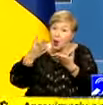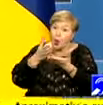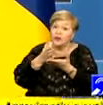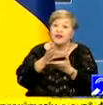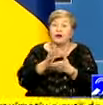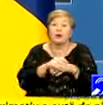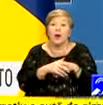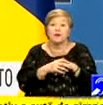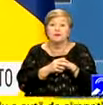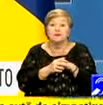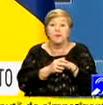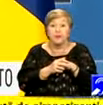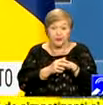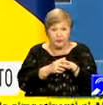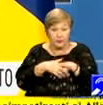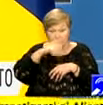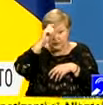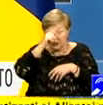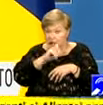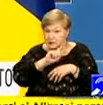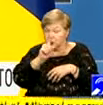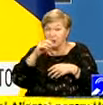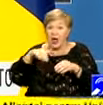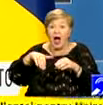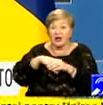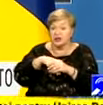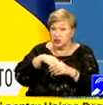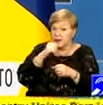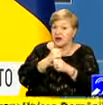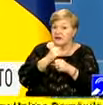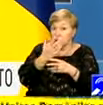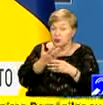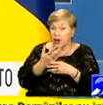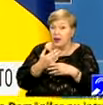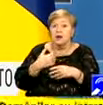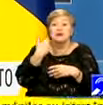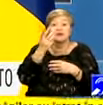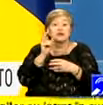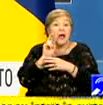să își respecte angajamentul de a asigura